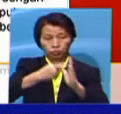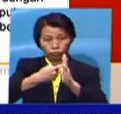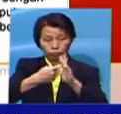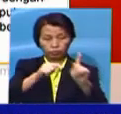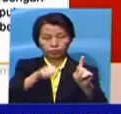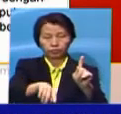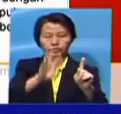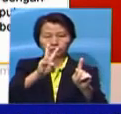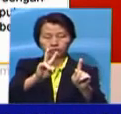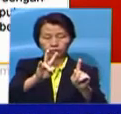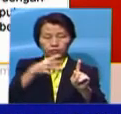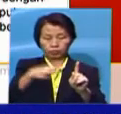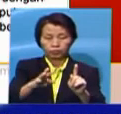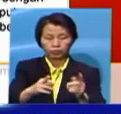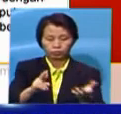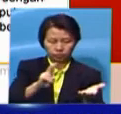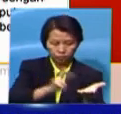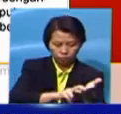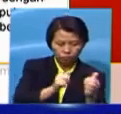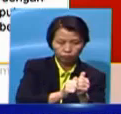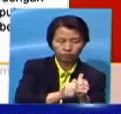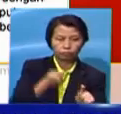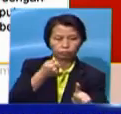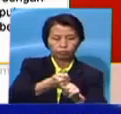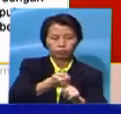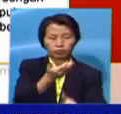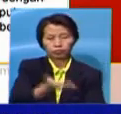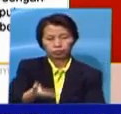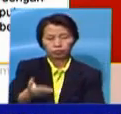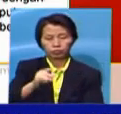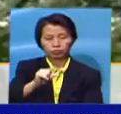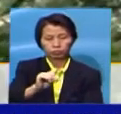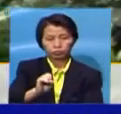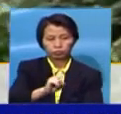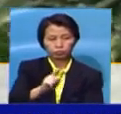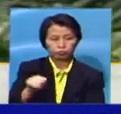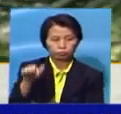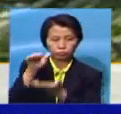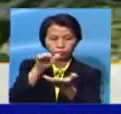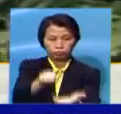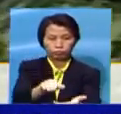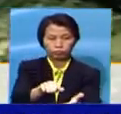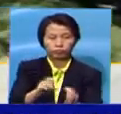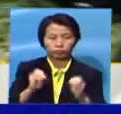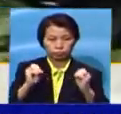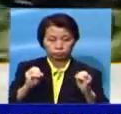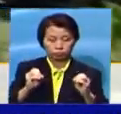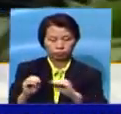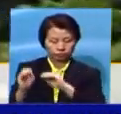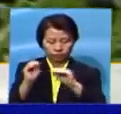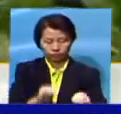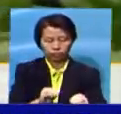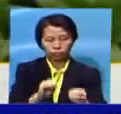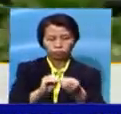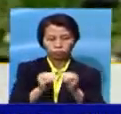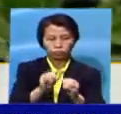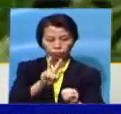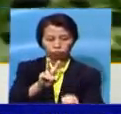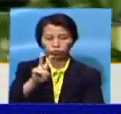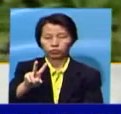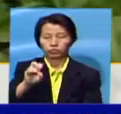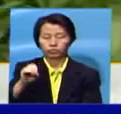julai ini selepas merujuk kepada perintah Cukai barang dan perkhidmatan pembekalan berkadar sifar pindaan nombor 2